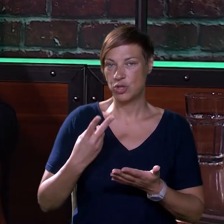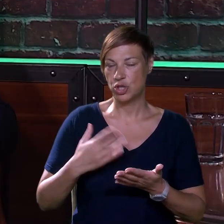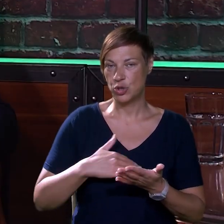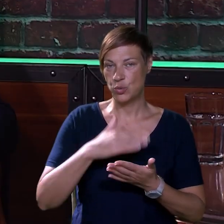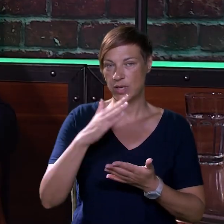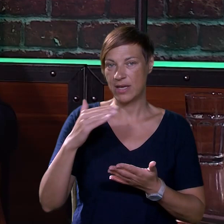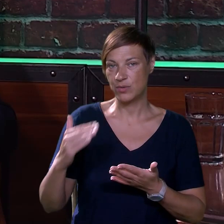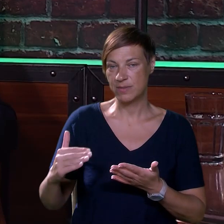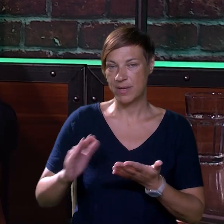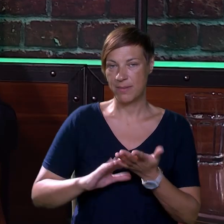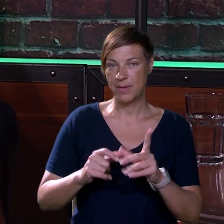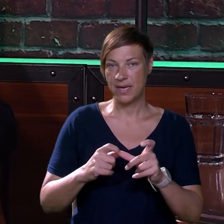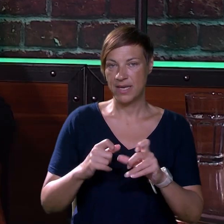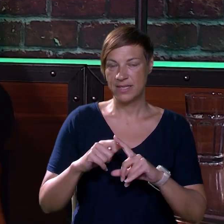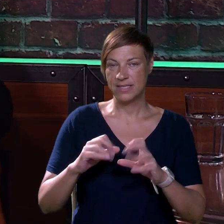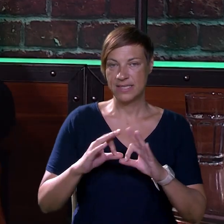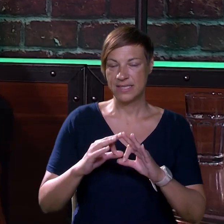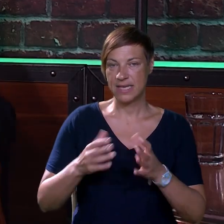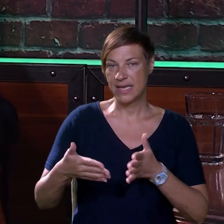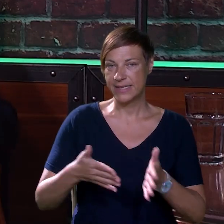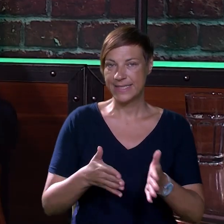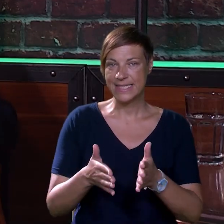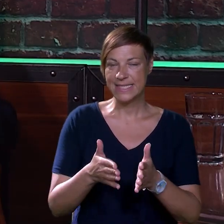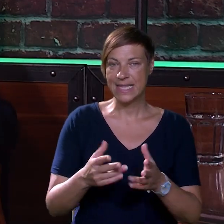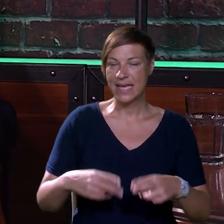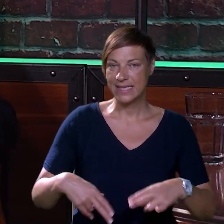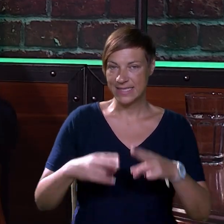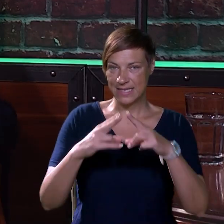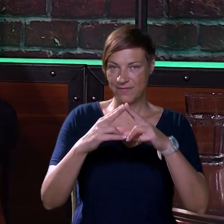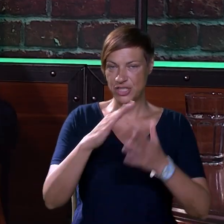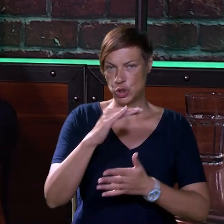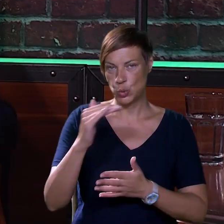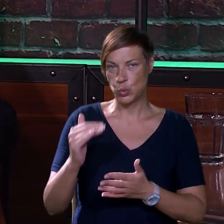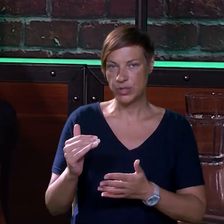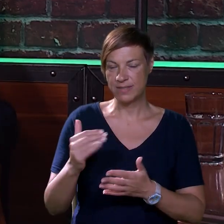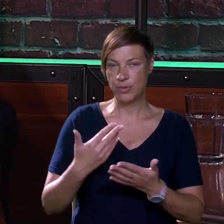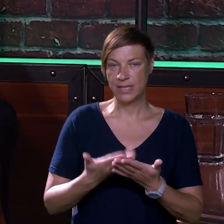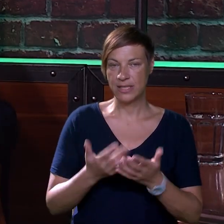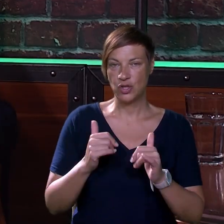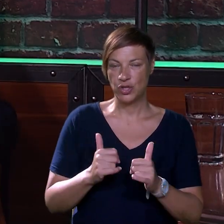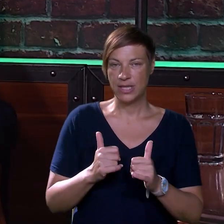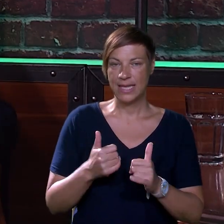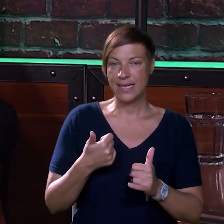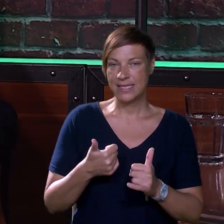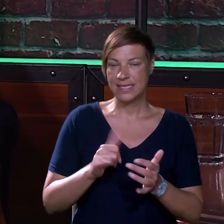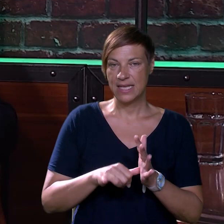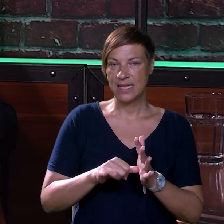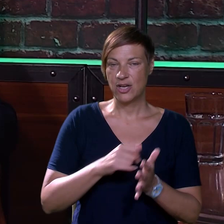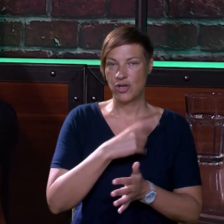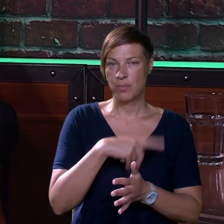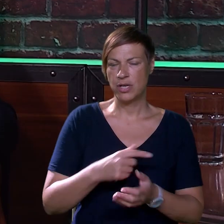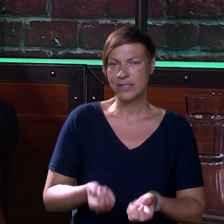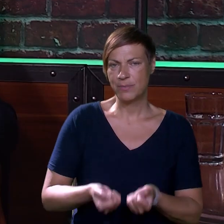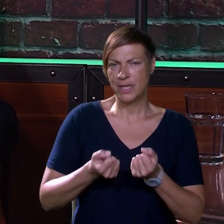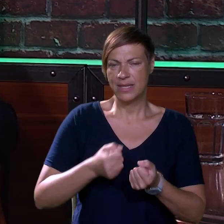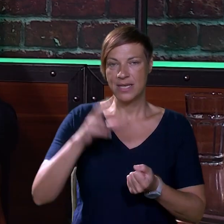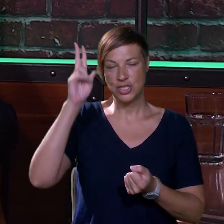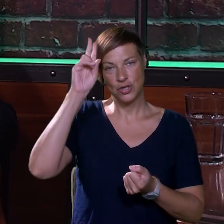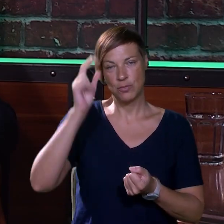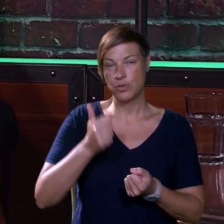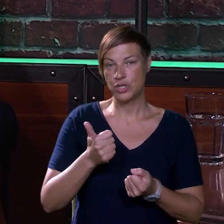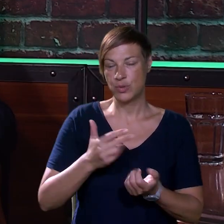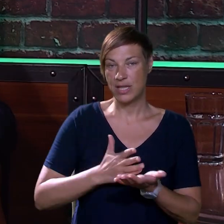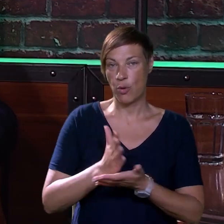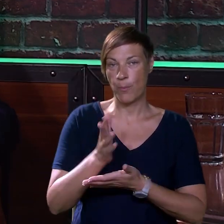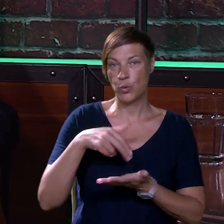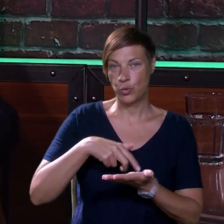druge uzbrdice, Marijanska staza, vrlo visok uspon. I to danas jedna normalna osoba jako teško može u